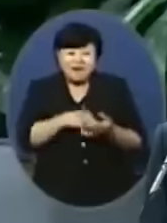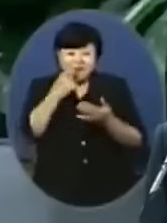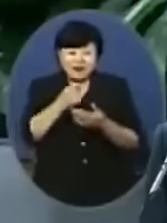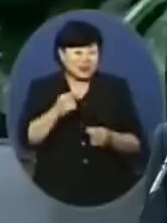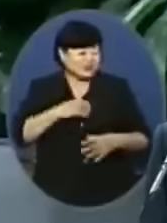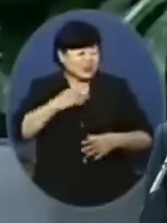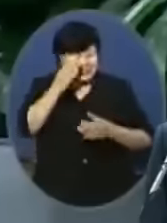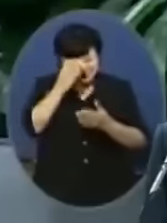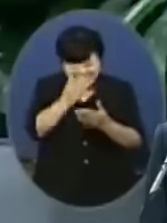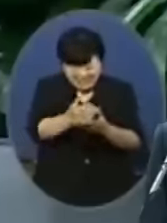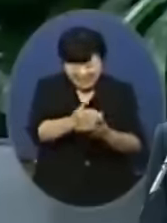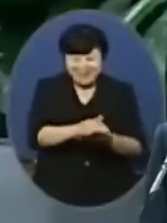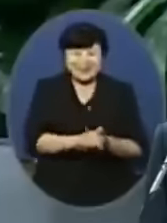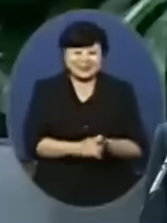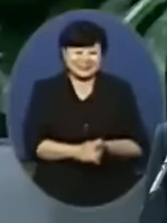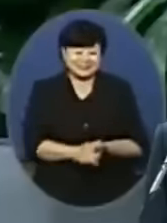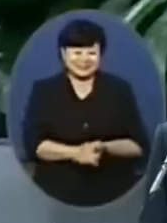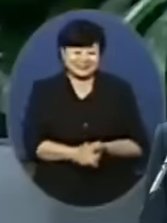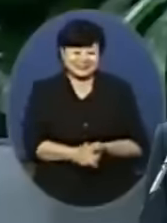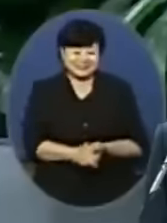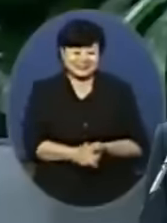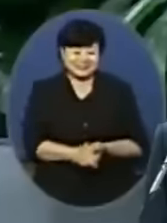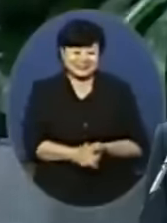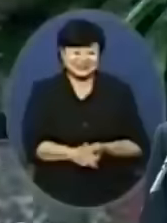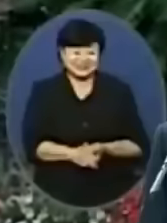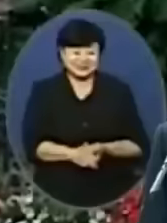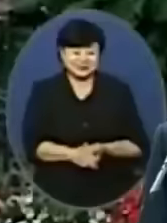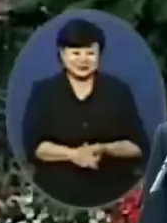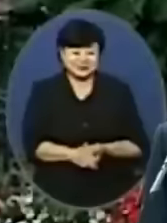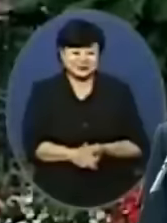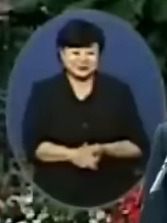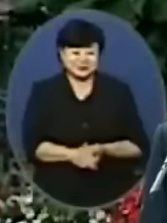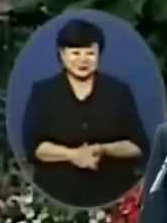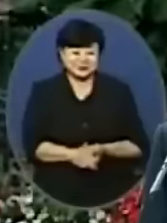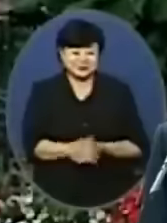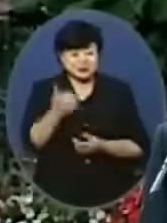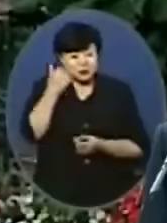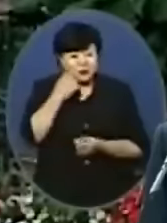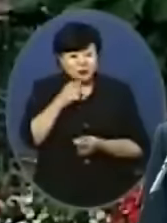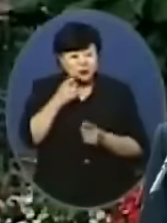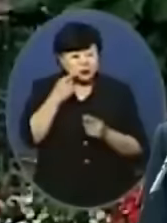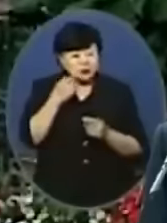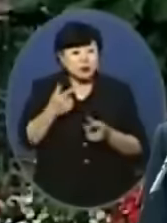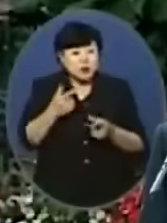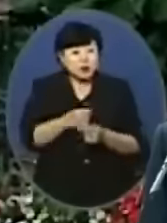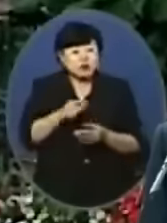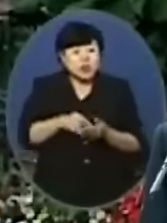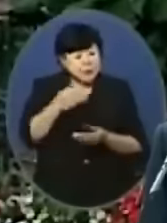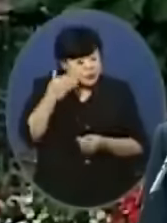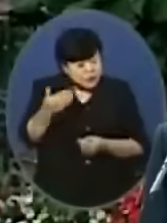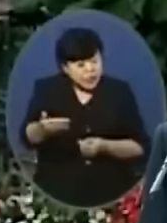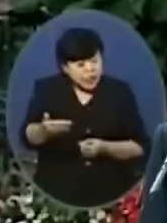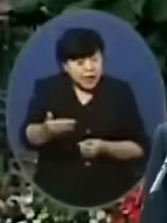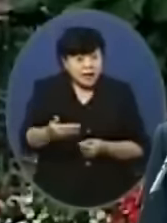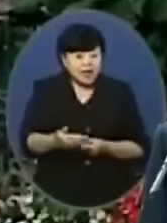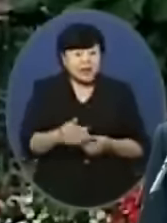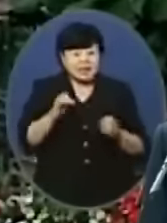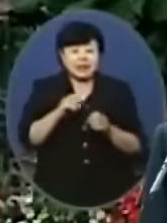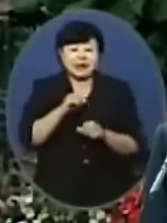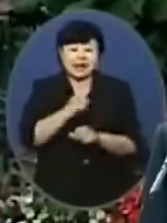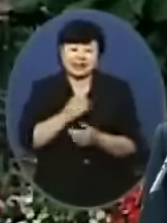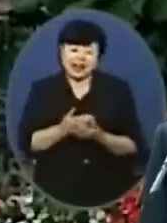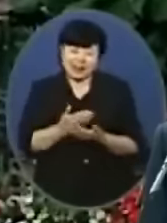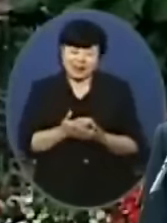일어나니까 두려워하지 마세요. 누가 나보고 원수를 갚아야 됩니까? 하는 가비니까 대답해달라고